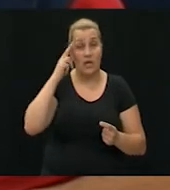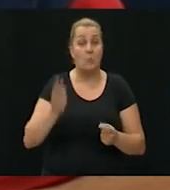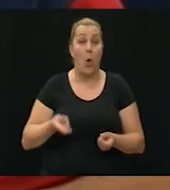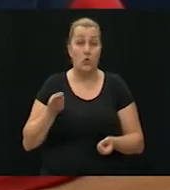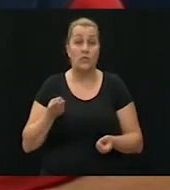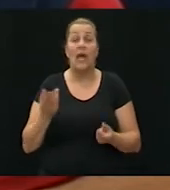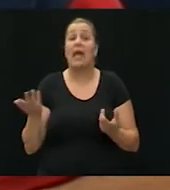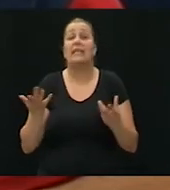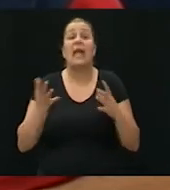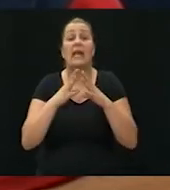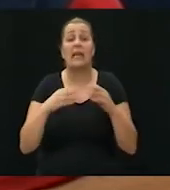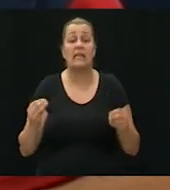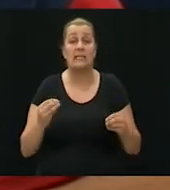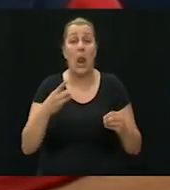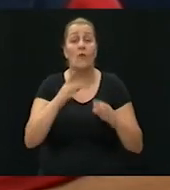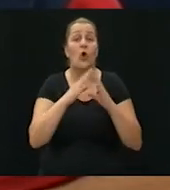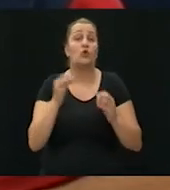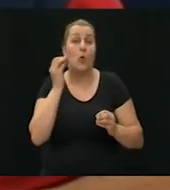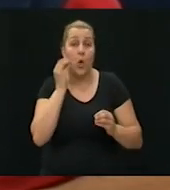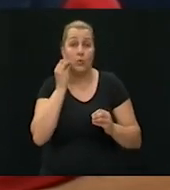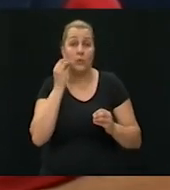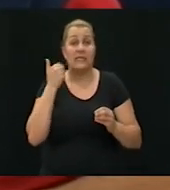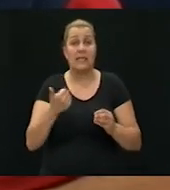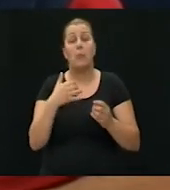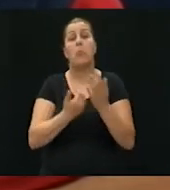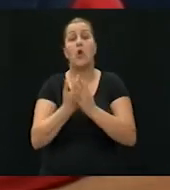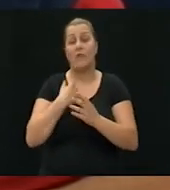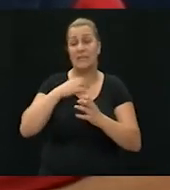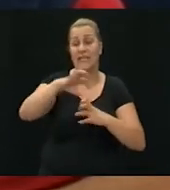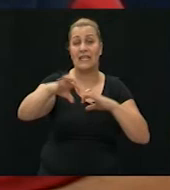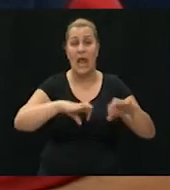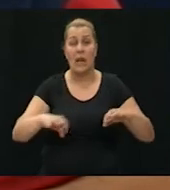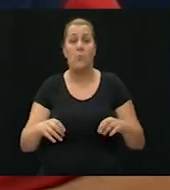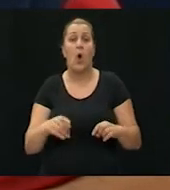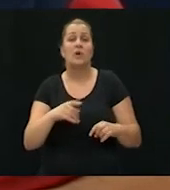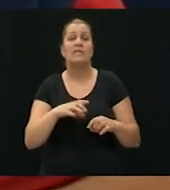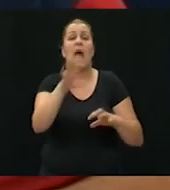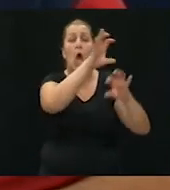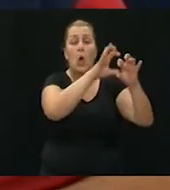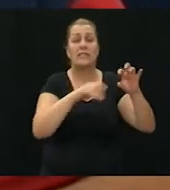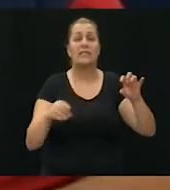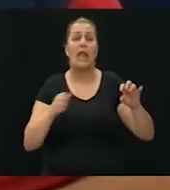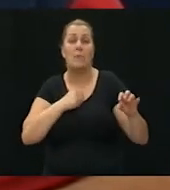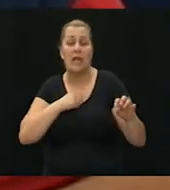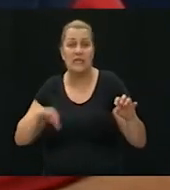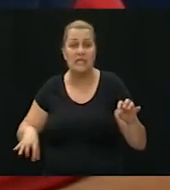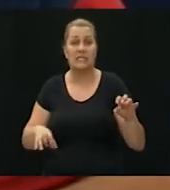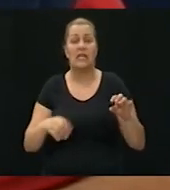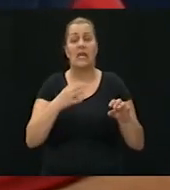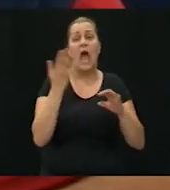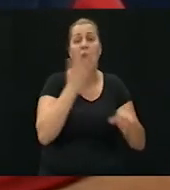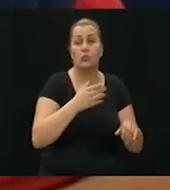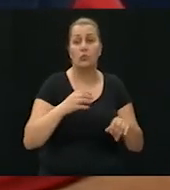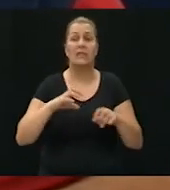to domoljube? Sad se ponovo dijelimo na Hajdukovce, Dinamovce, Zagorce, Dalmatince, ove, one, lijevo, desno. Možda su branitelji